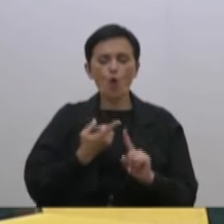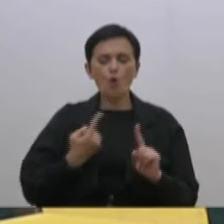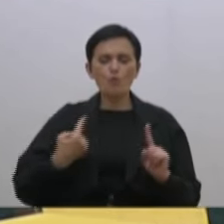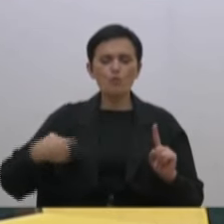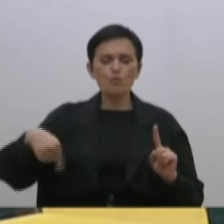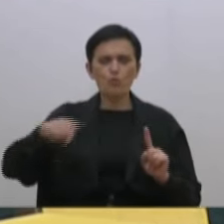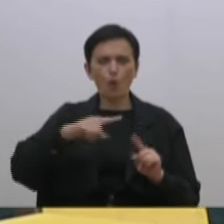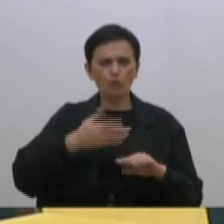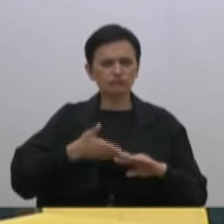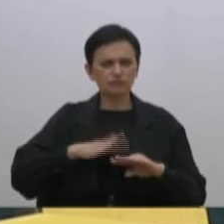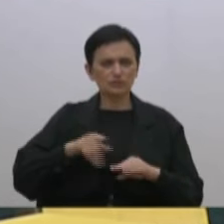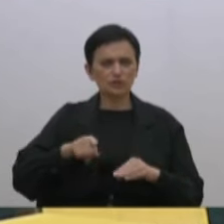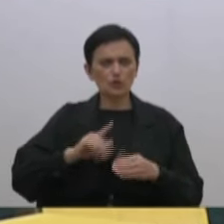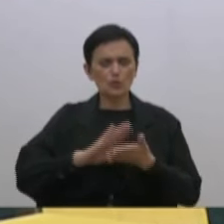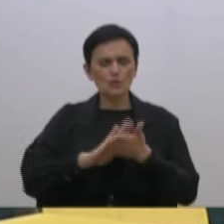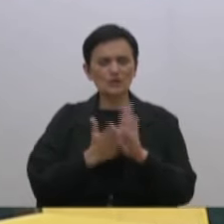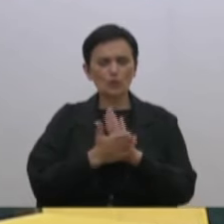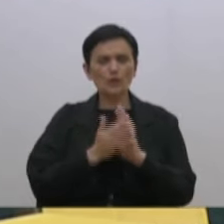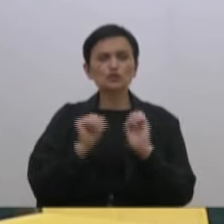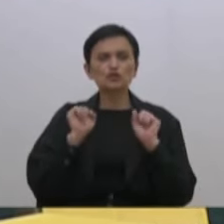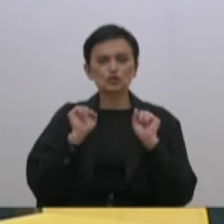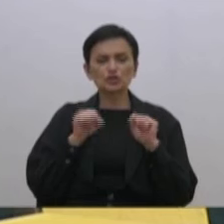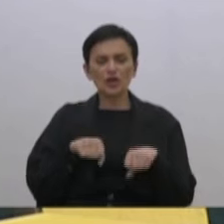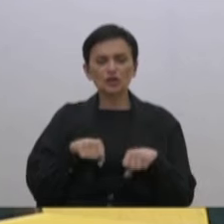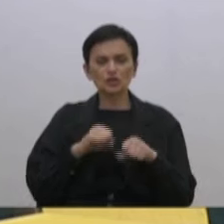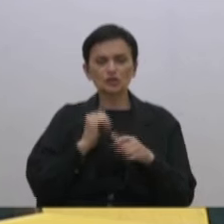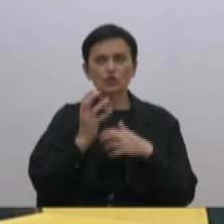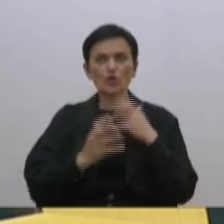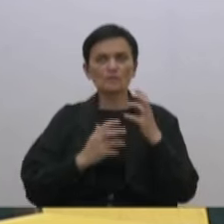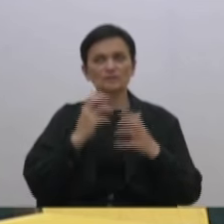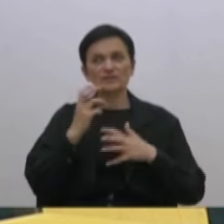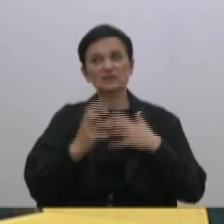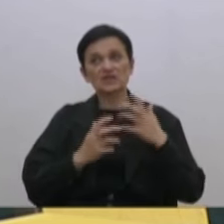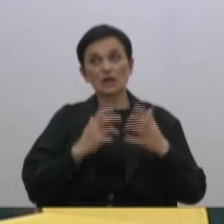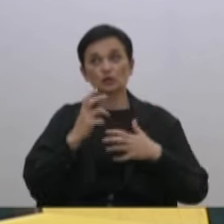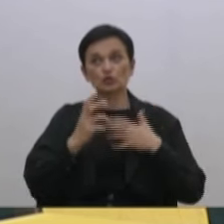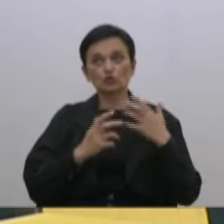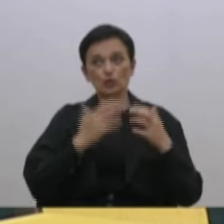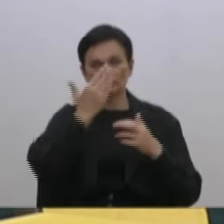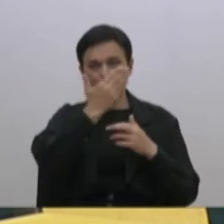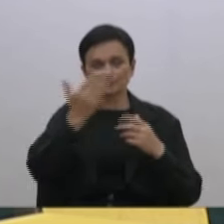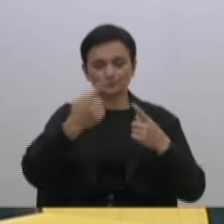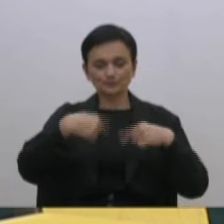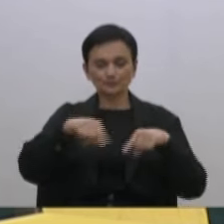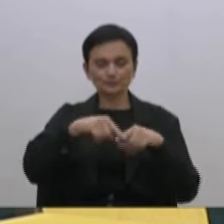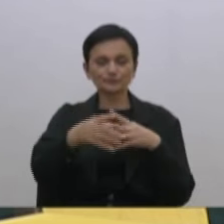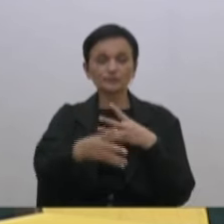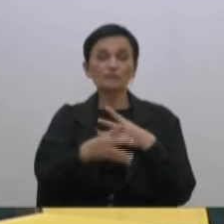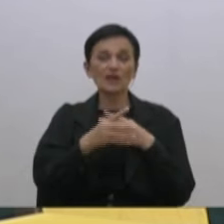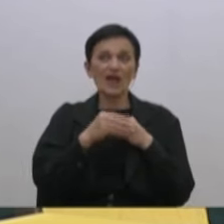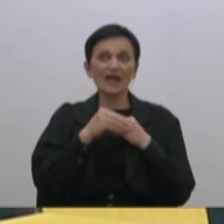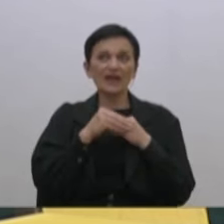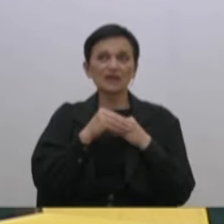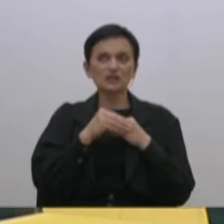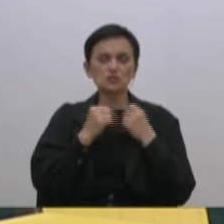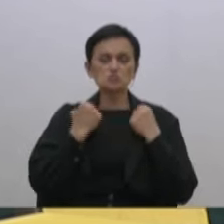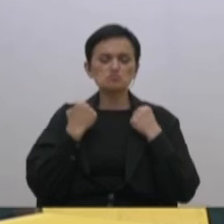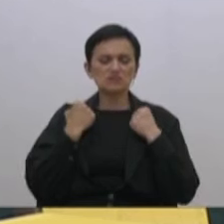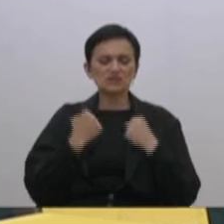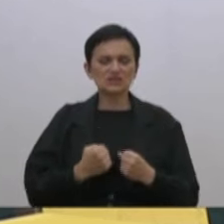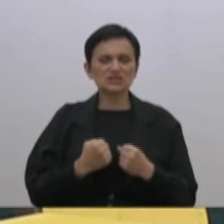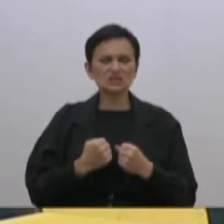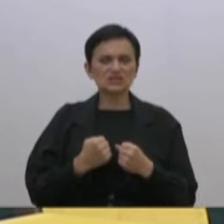ტურბულენტობის პირობებში შეძლო და საერთაშორისო საზოგადოებასთან ერთად მტკიცედ